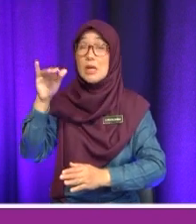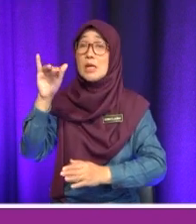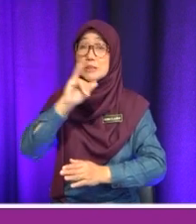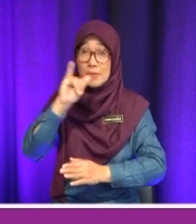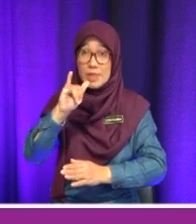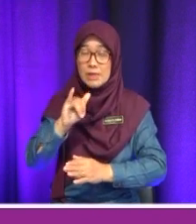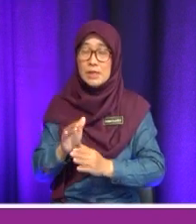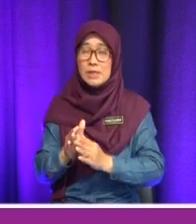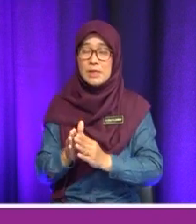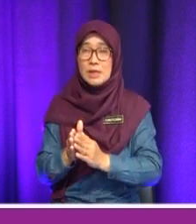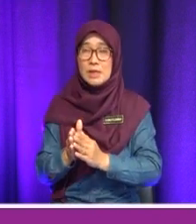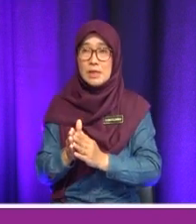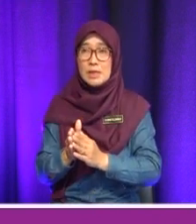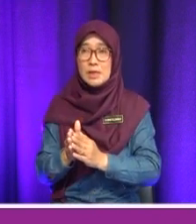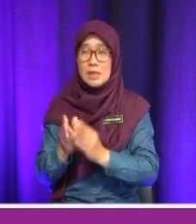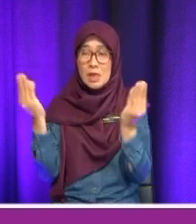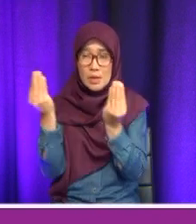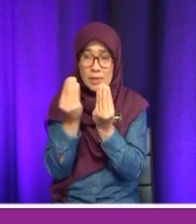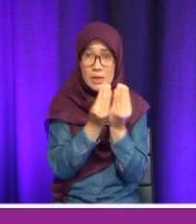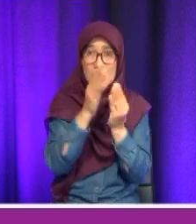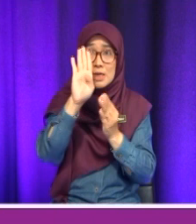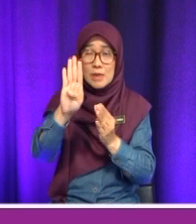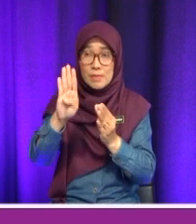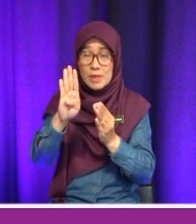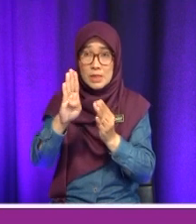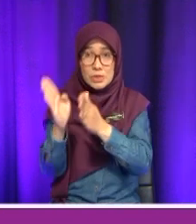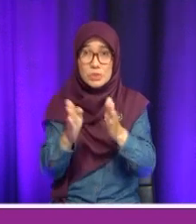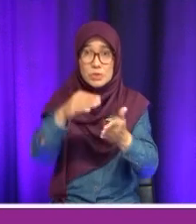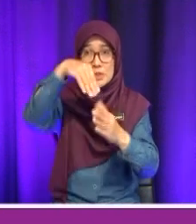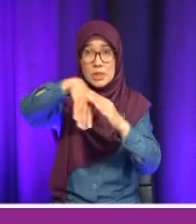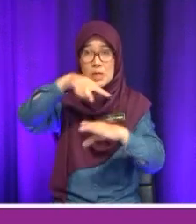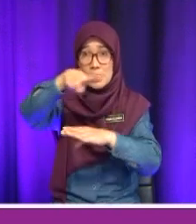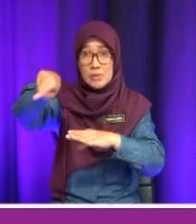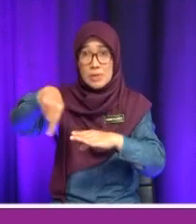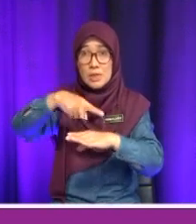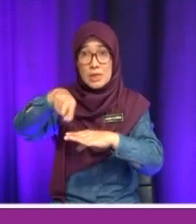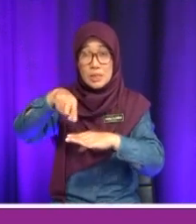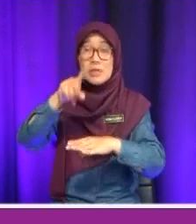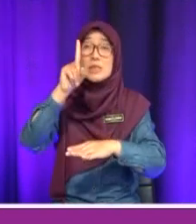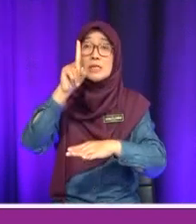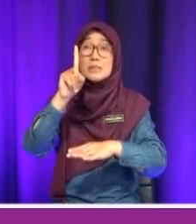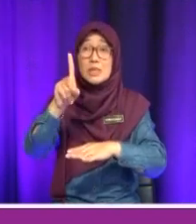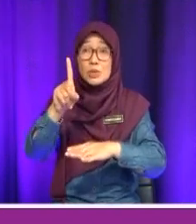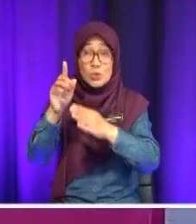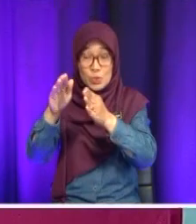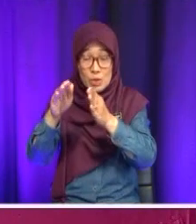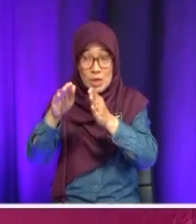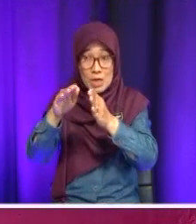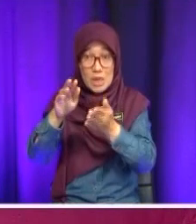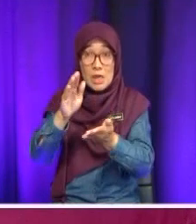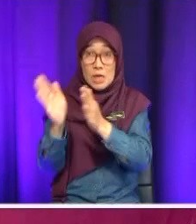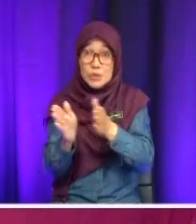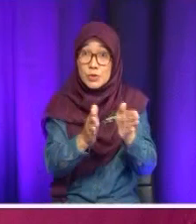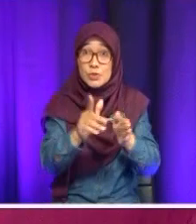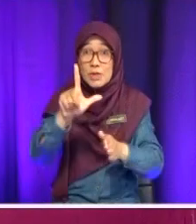bilangan 4 Susunan dalam Selamat datang merupakan satu susunan linier yaitu satu susunan